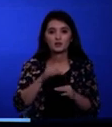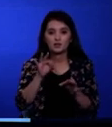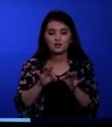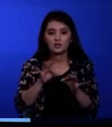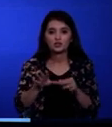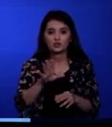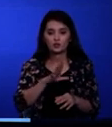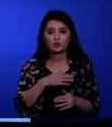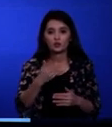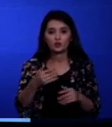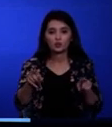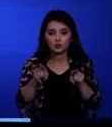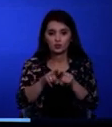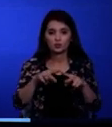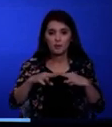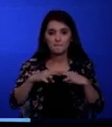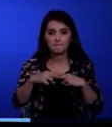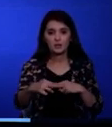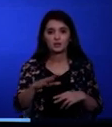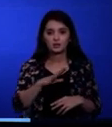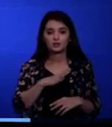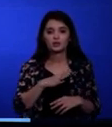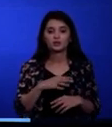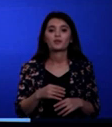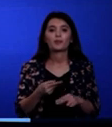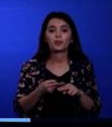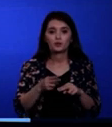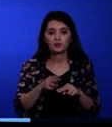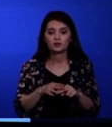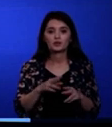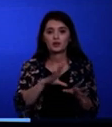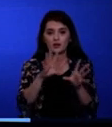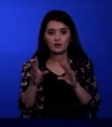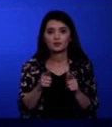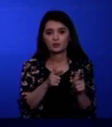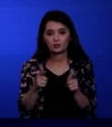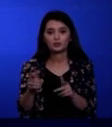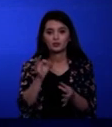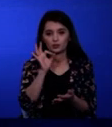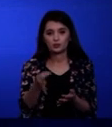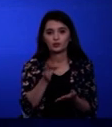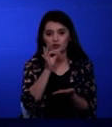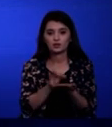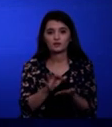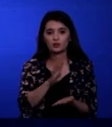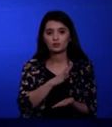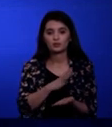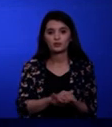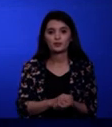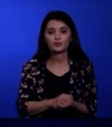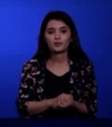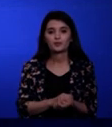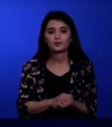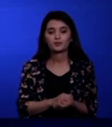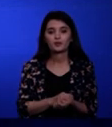Sizda ham xuddi shunday natija bo'ldimi? Unday bo'lsa, to'g'ri bajargansiz. Barakalla.